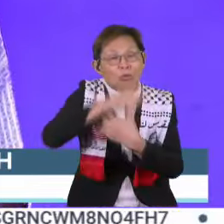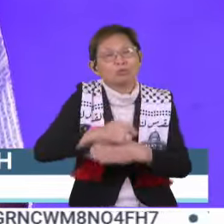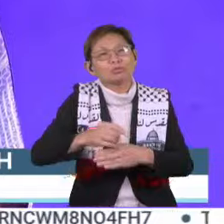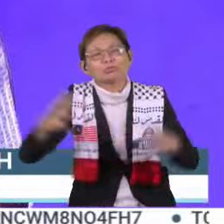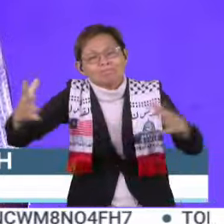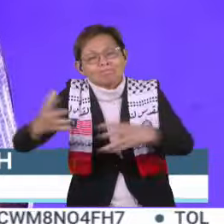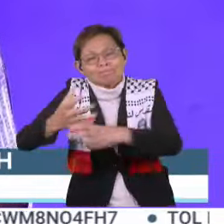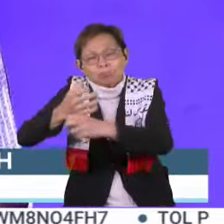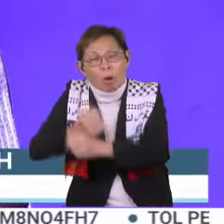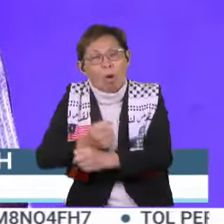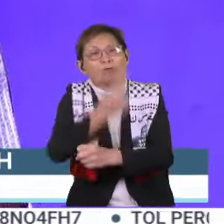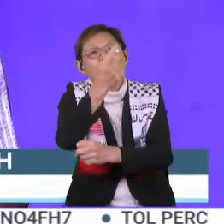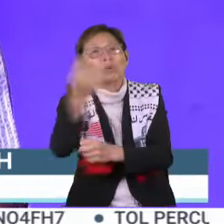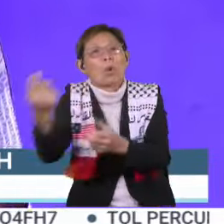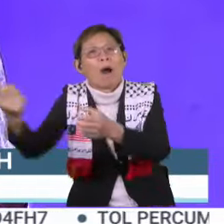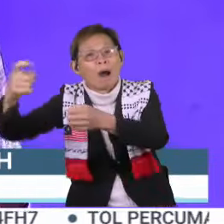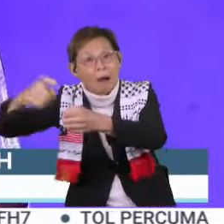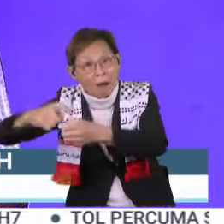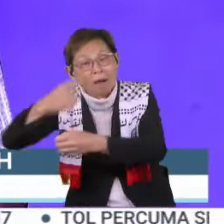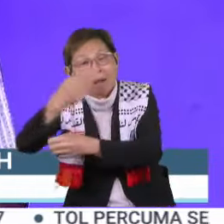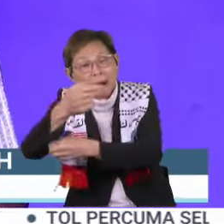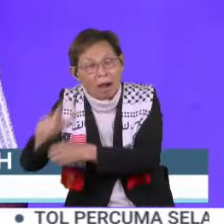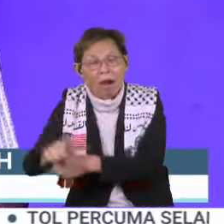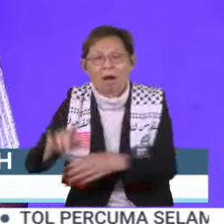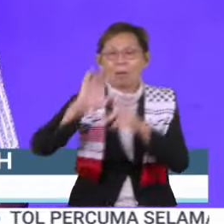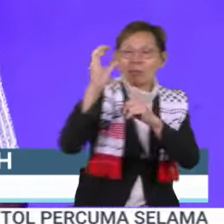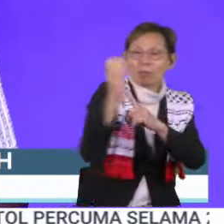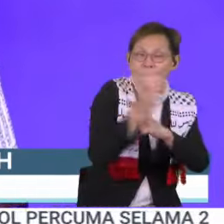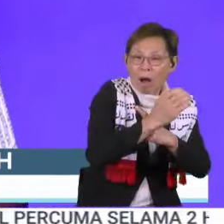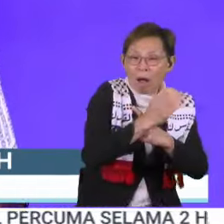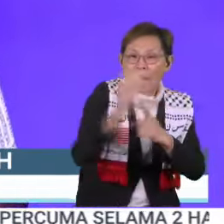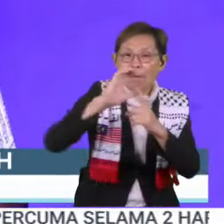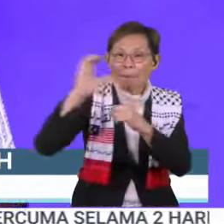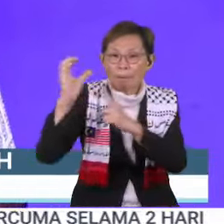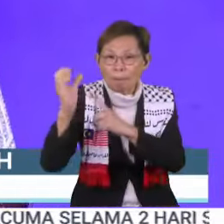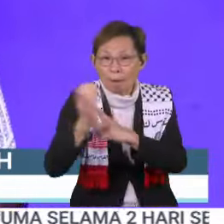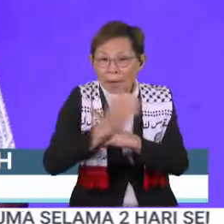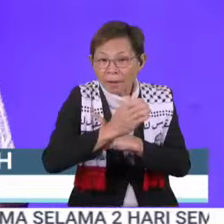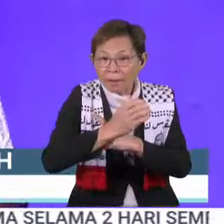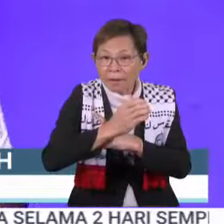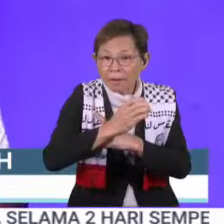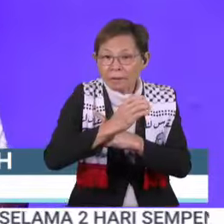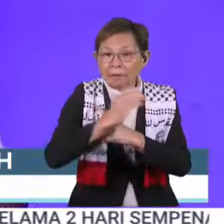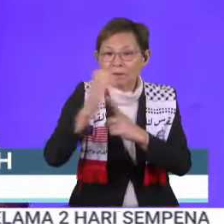Kalau dalam Islam ini, tradisi Islam disebut budaya iqra. Kerana